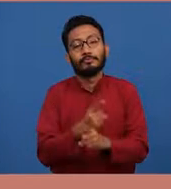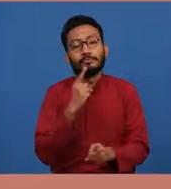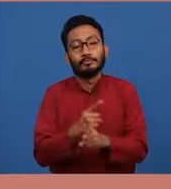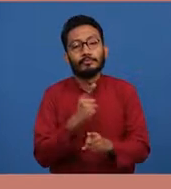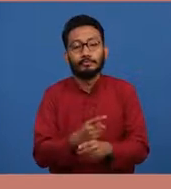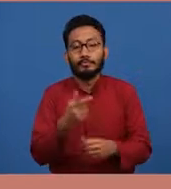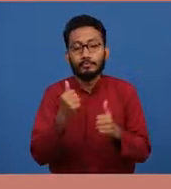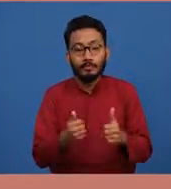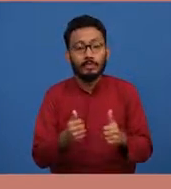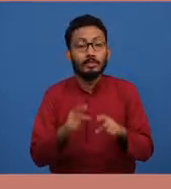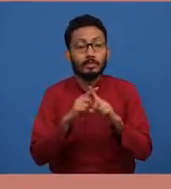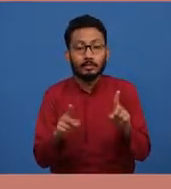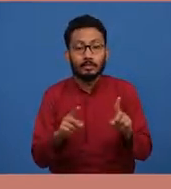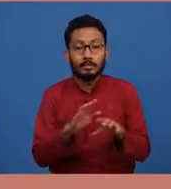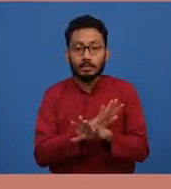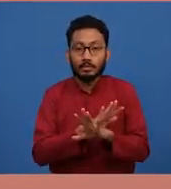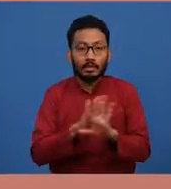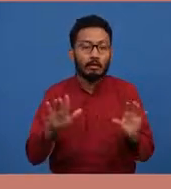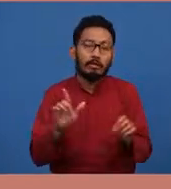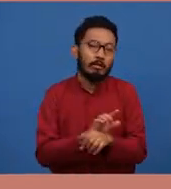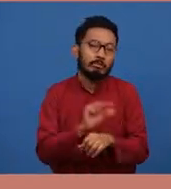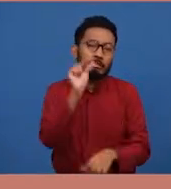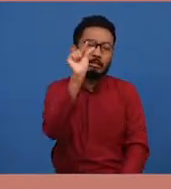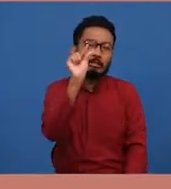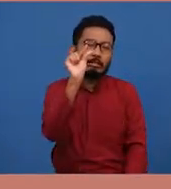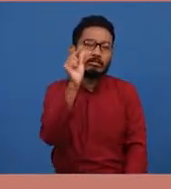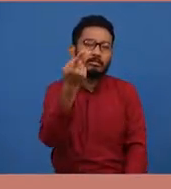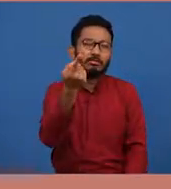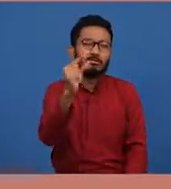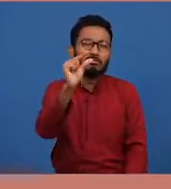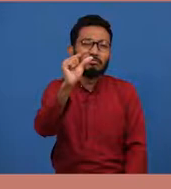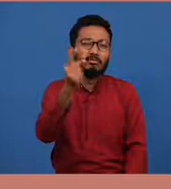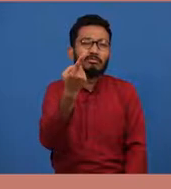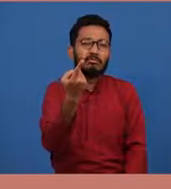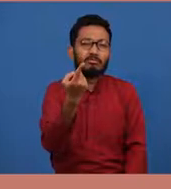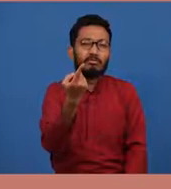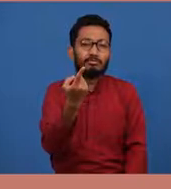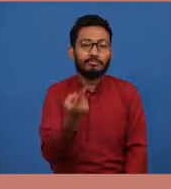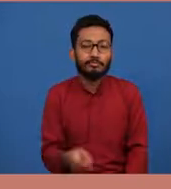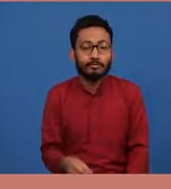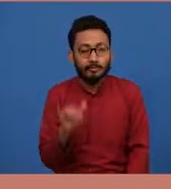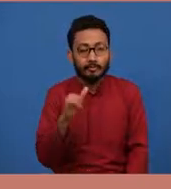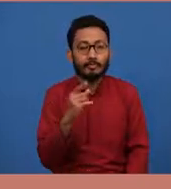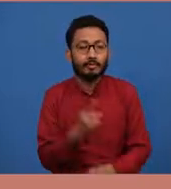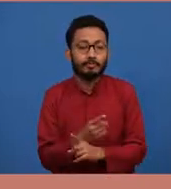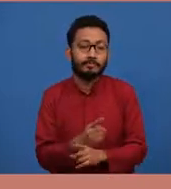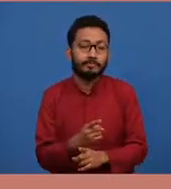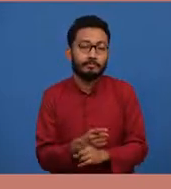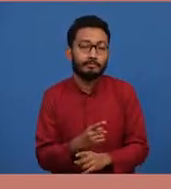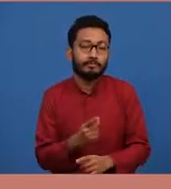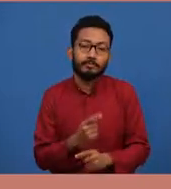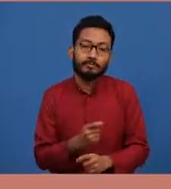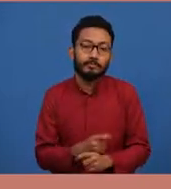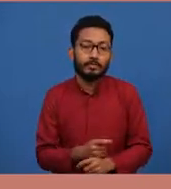Tetapi tidak lengkap. Mengapa? Ya, tepat sekali.